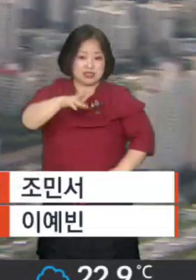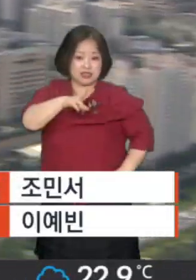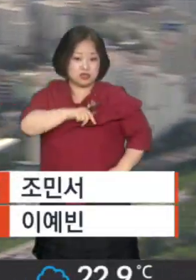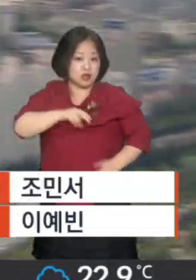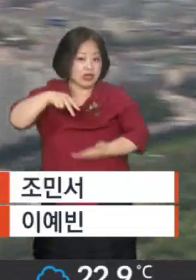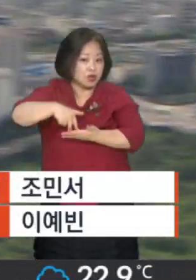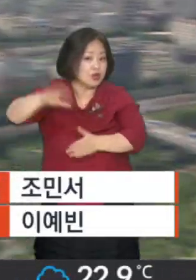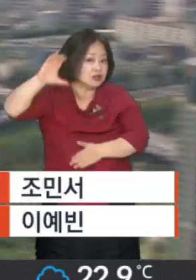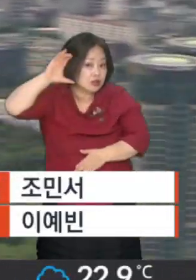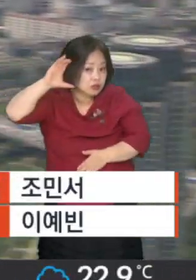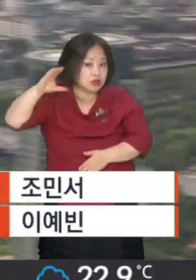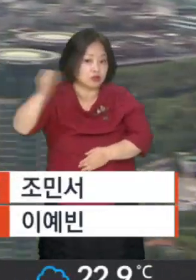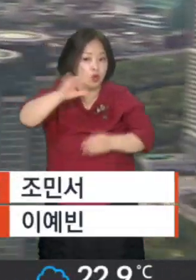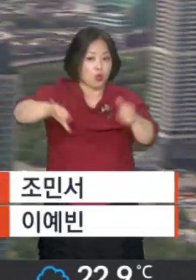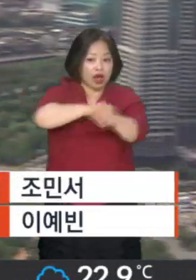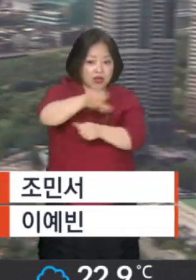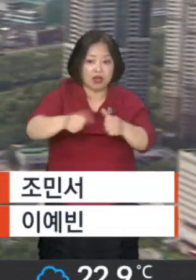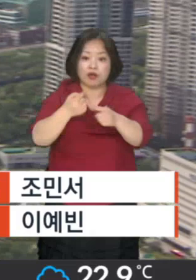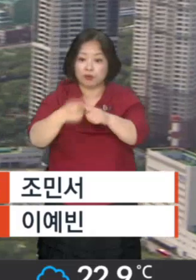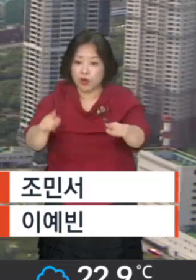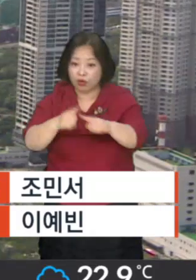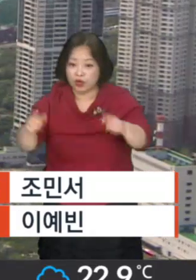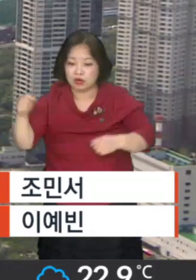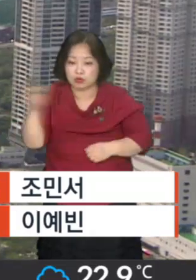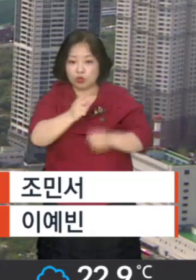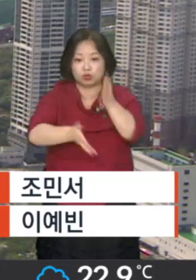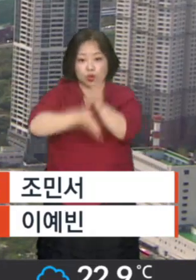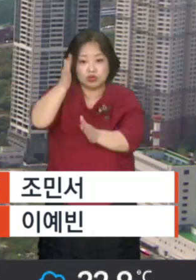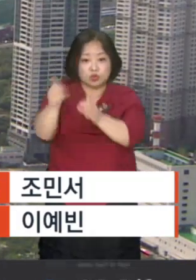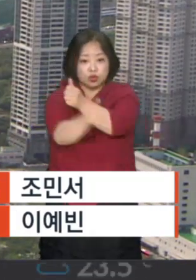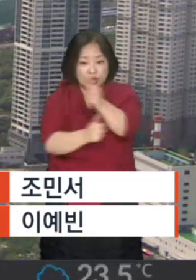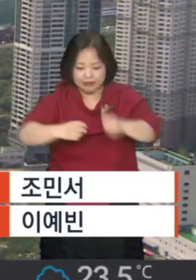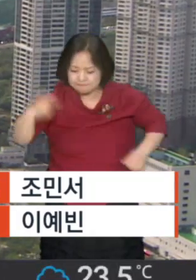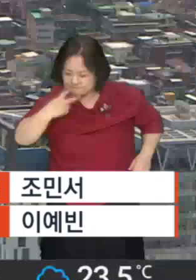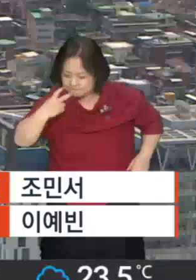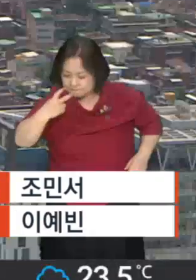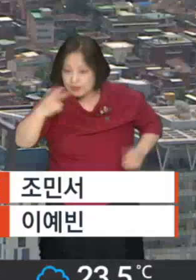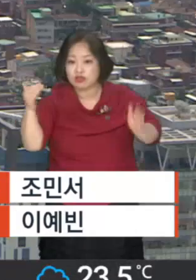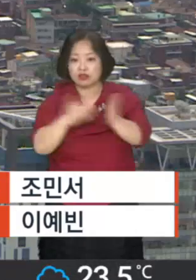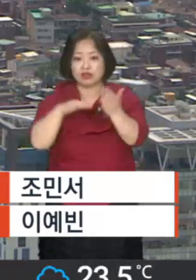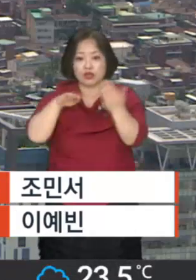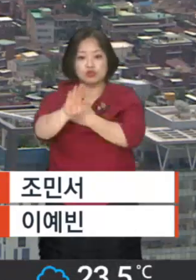청취와 전략환경영향평가, 도시계획위원회